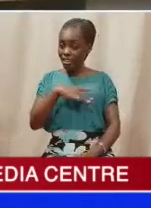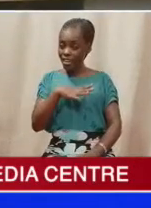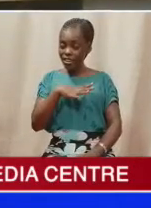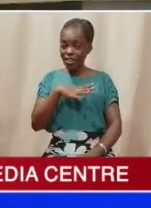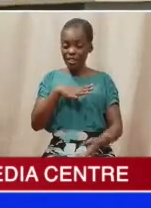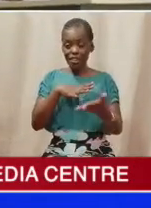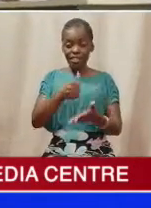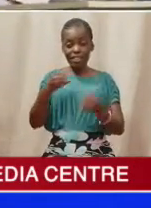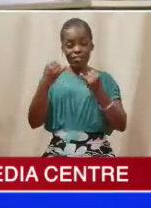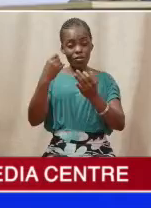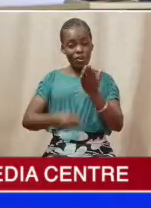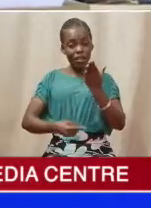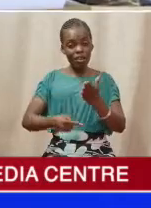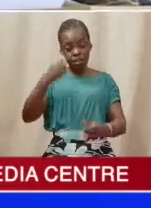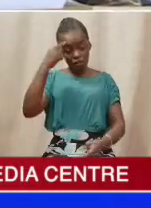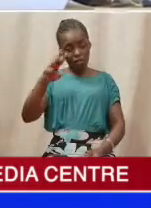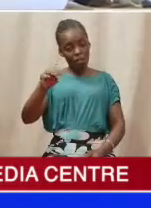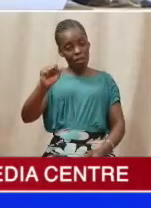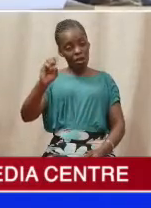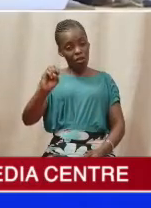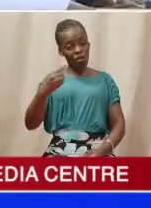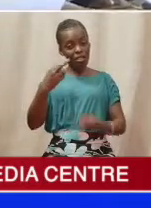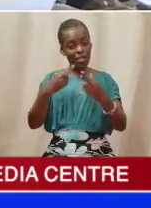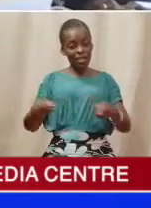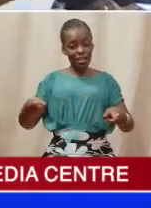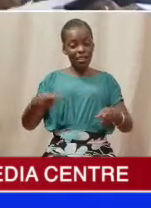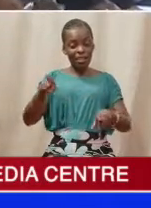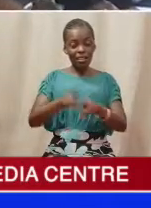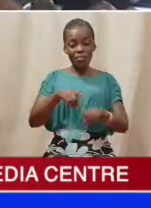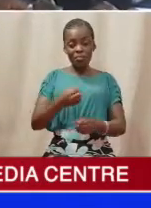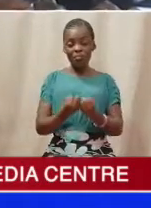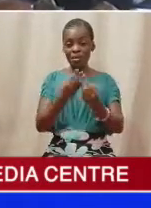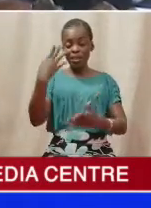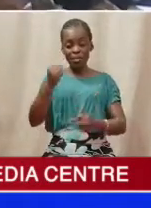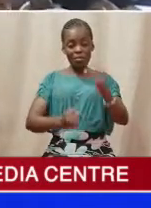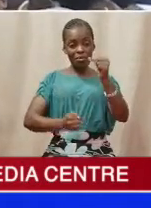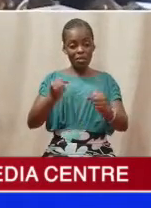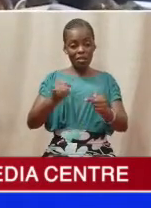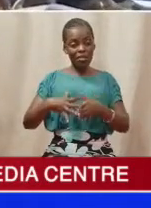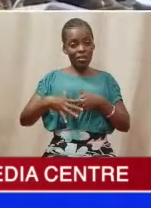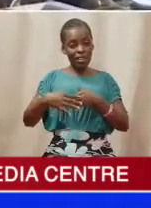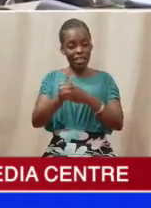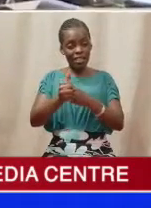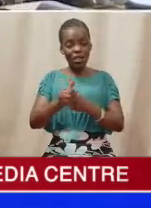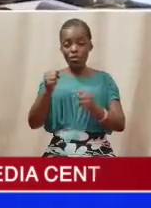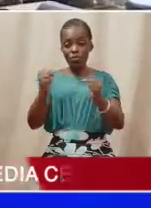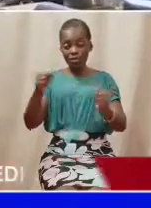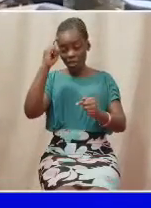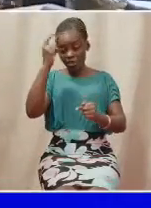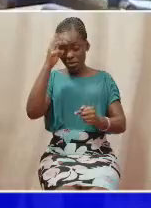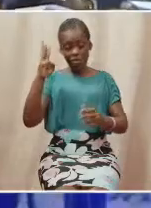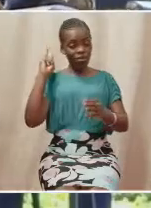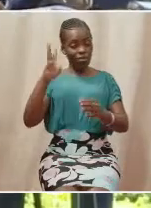Wano Baryomunsi ategeezezza nti ekya Norbert Mao kikyali kituuza ate bannabyabufuzi bangi ku ludda oluvuganya ne gavumenti abagenda okwegatta ku